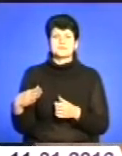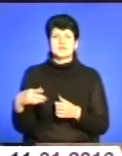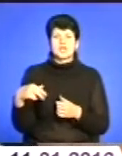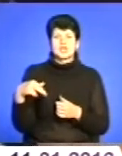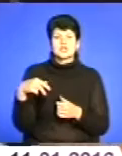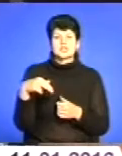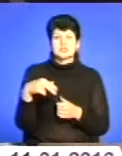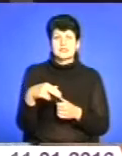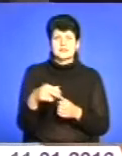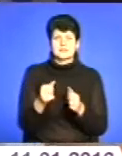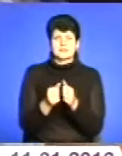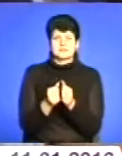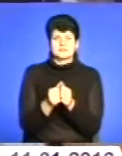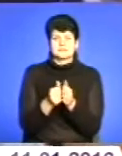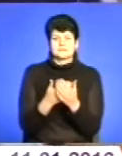Йшли біля